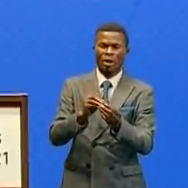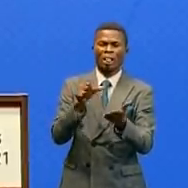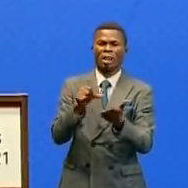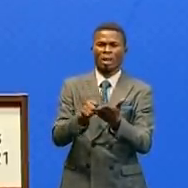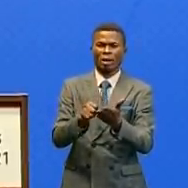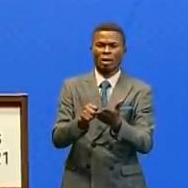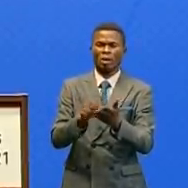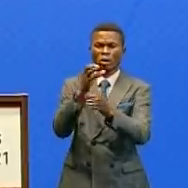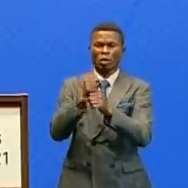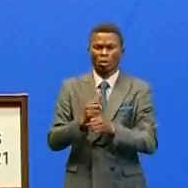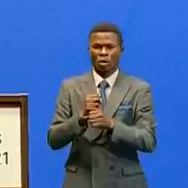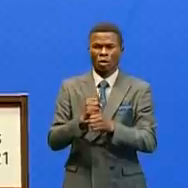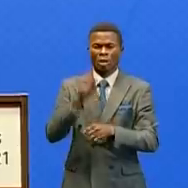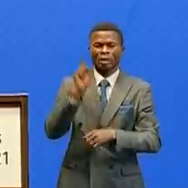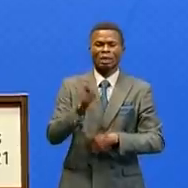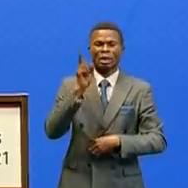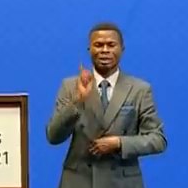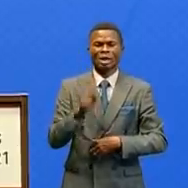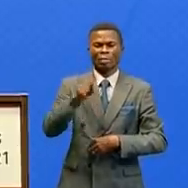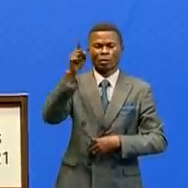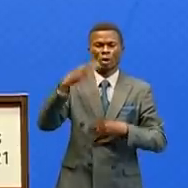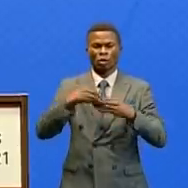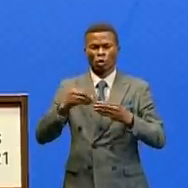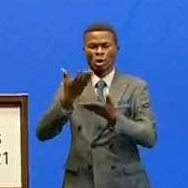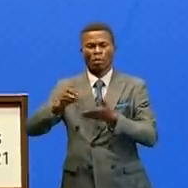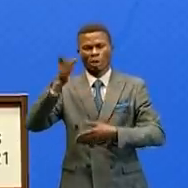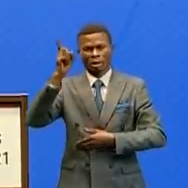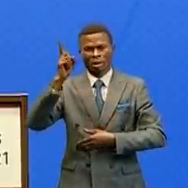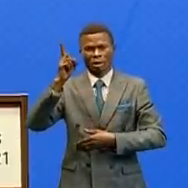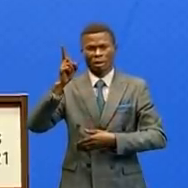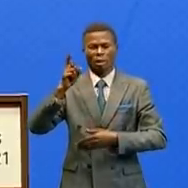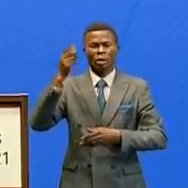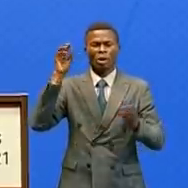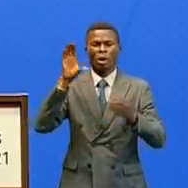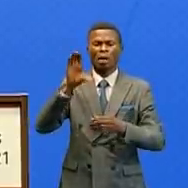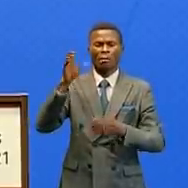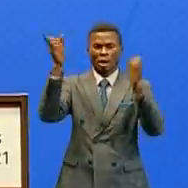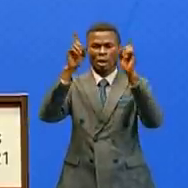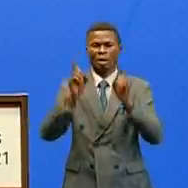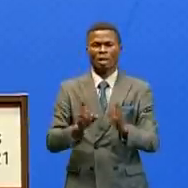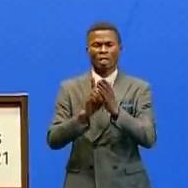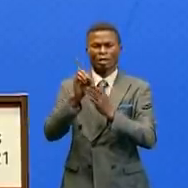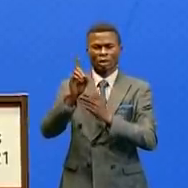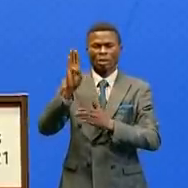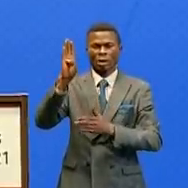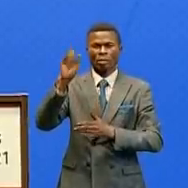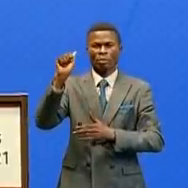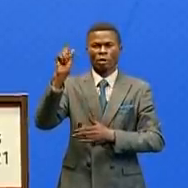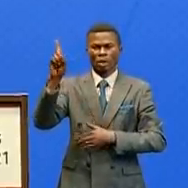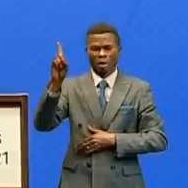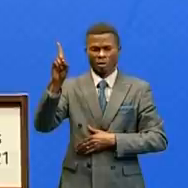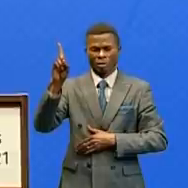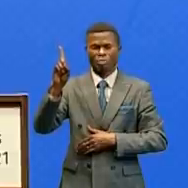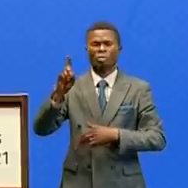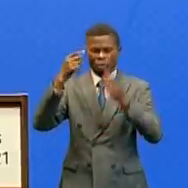pour l'obtention de 100 millions de dollars de la première phase Prodige auprès de la Banque africaine de développement dont l'accord